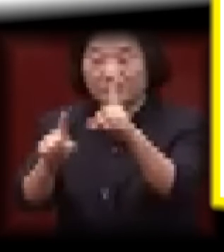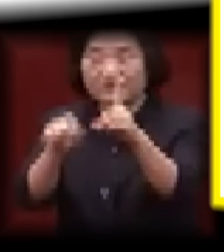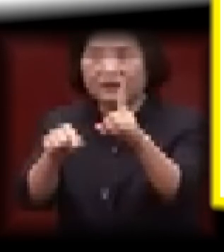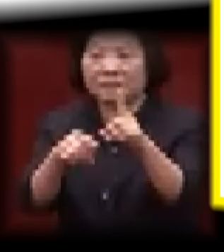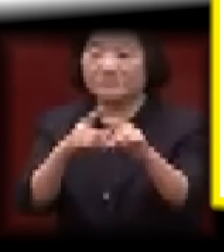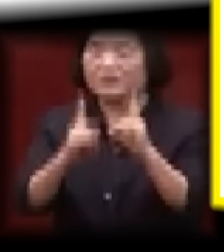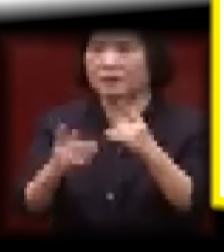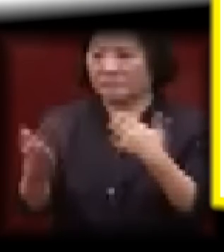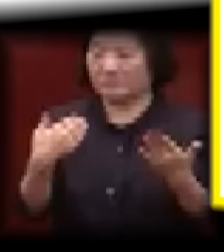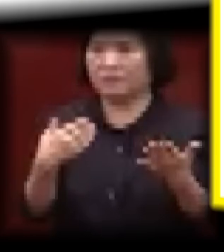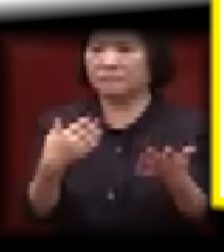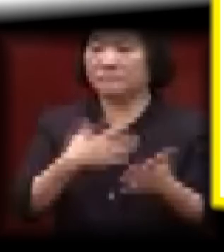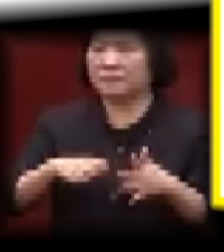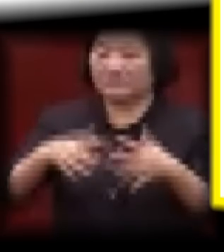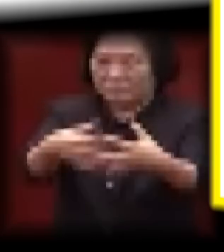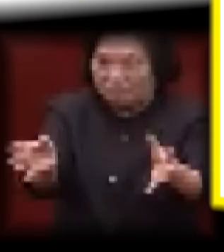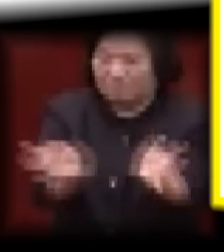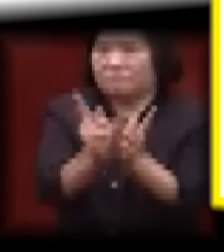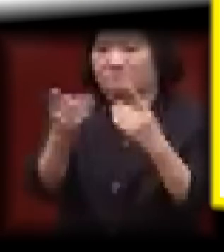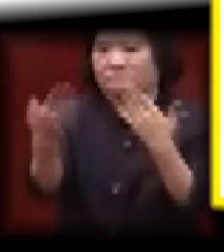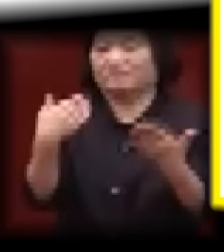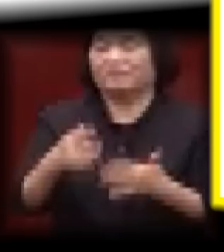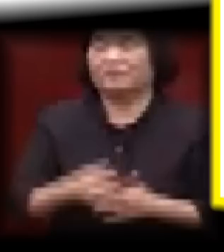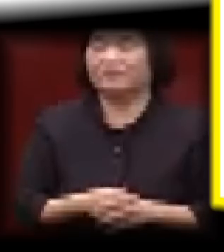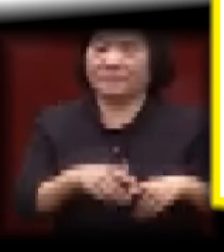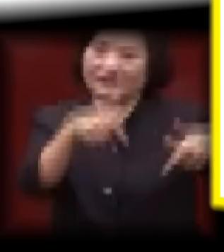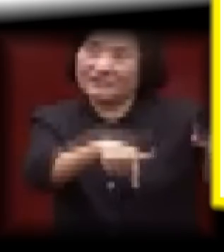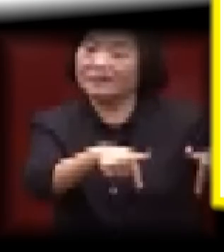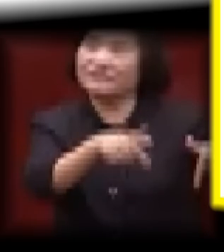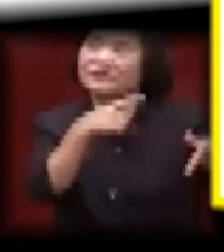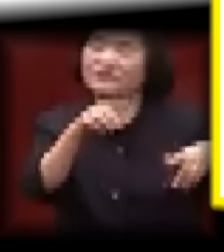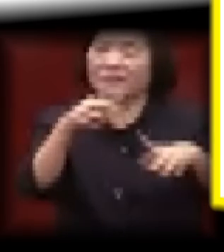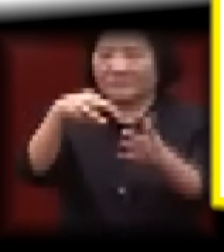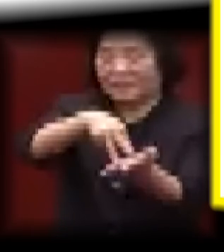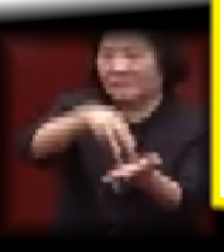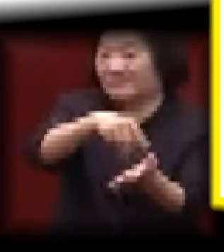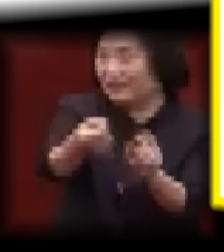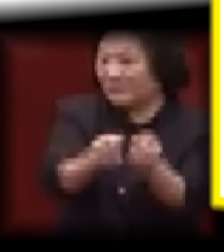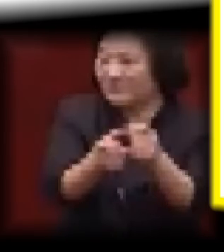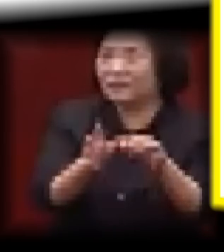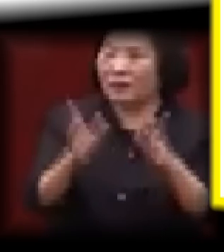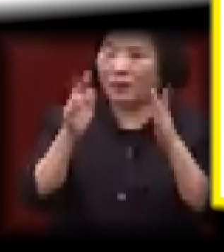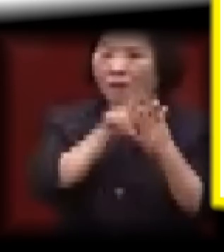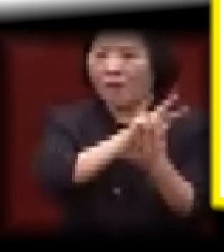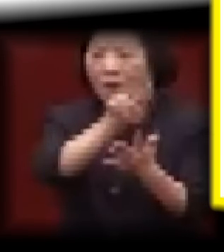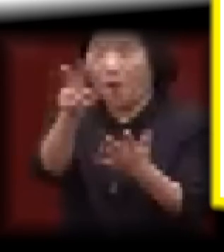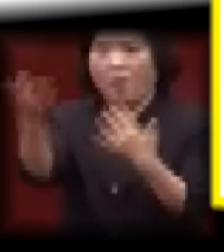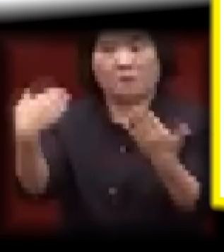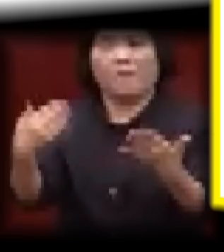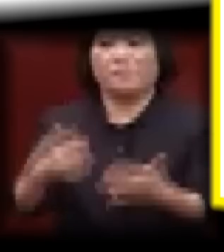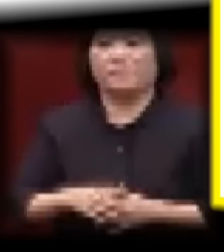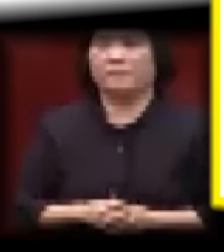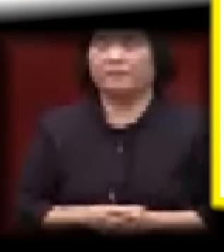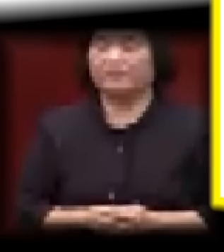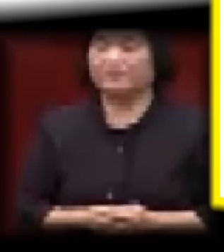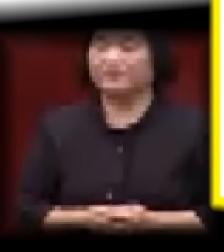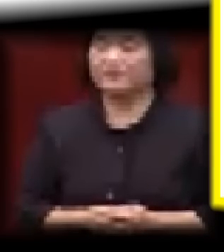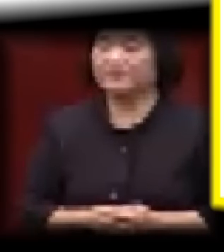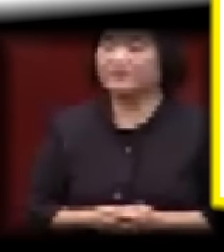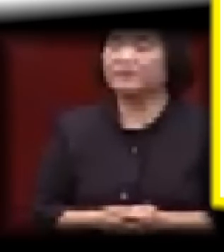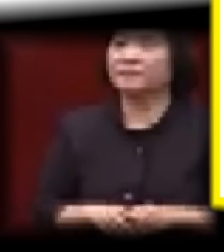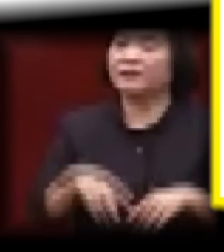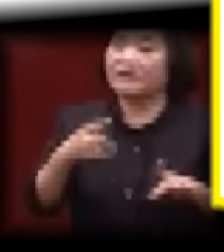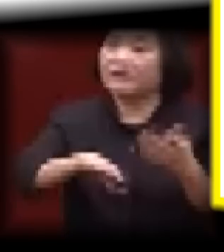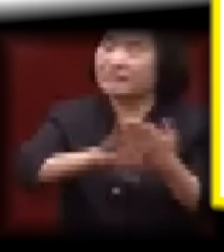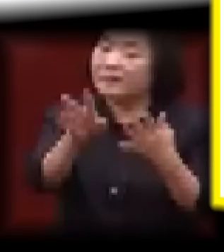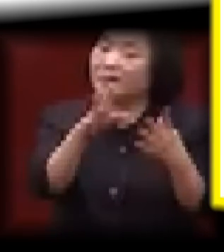清楚的这个 picture， 就是说整个西区门户计划到底是长什么样子，所以西湾第一湾装下去会怎么样。那另外我们也是对